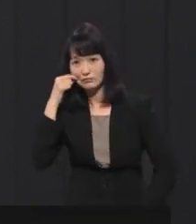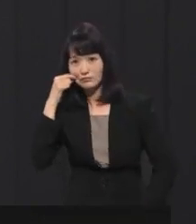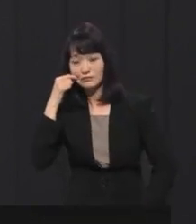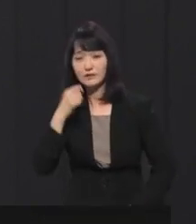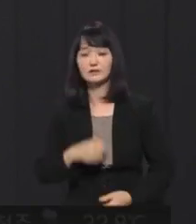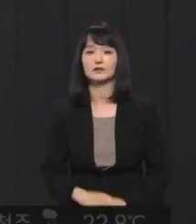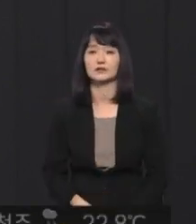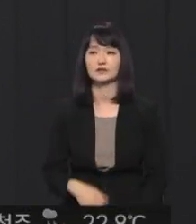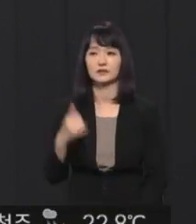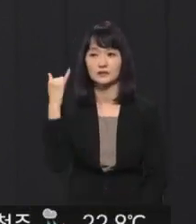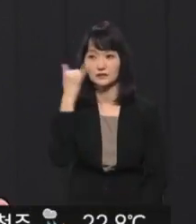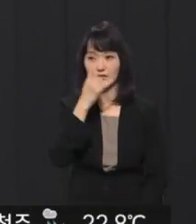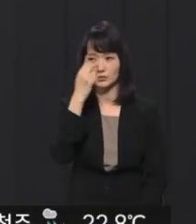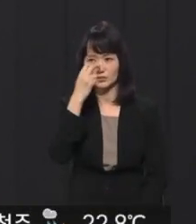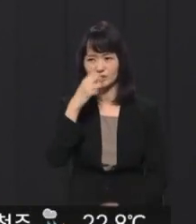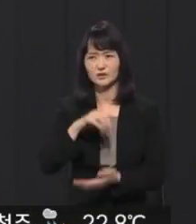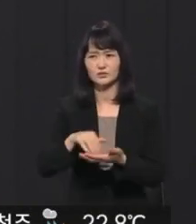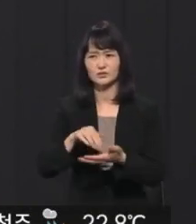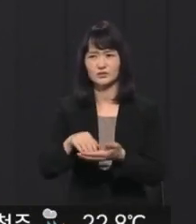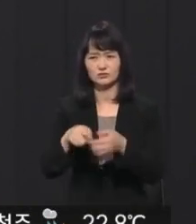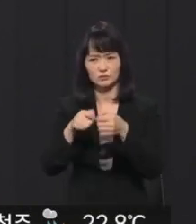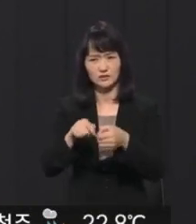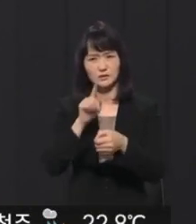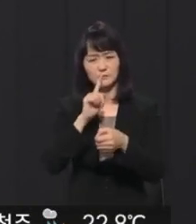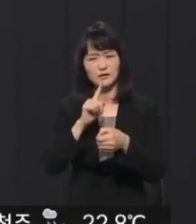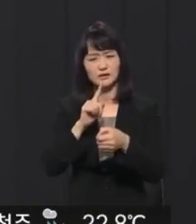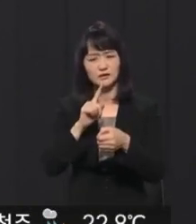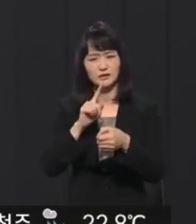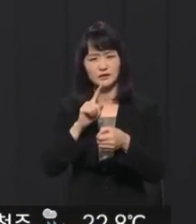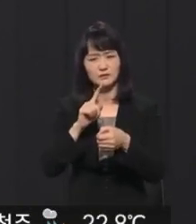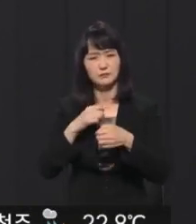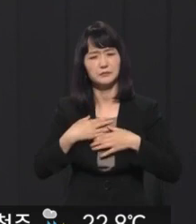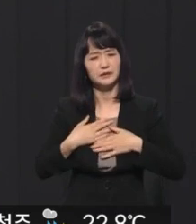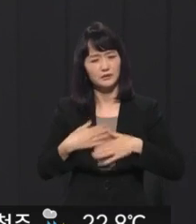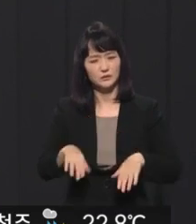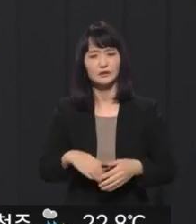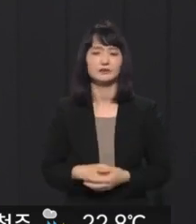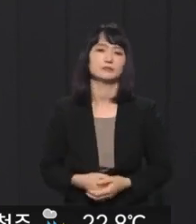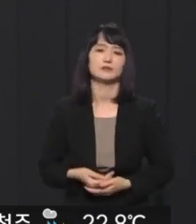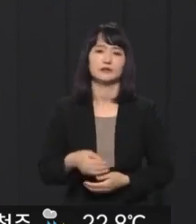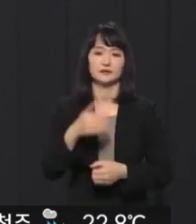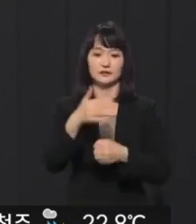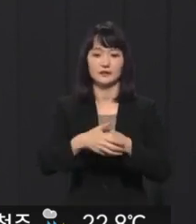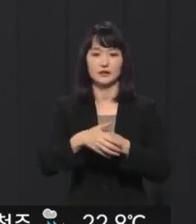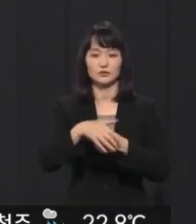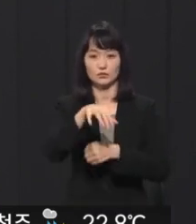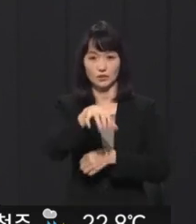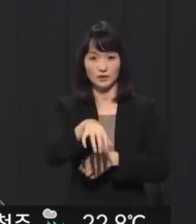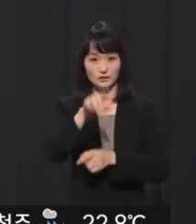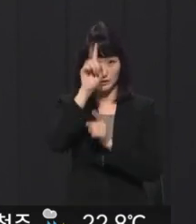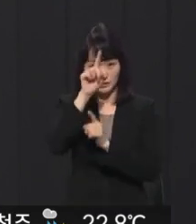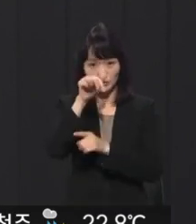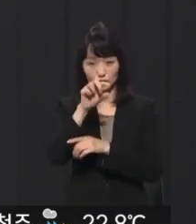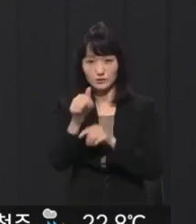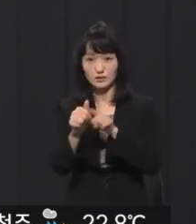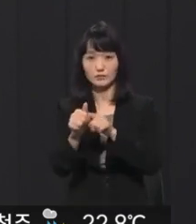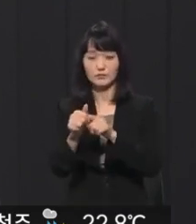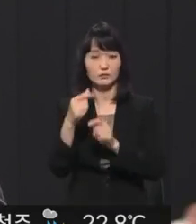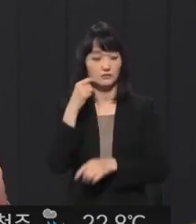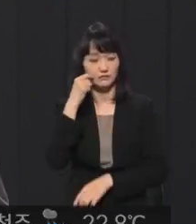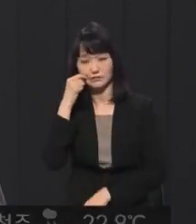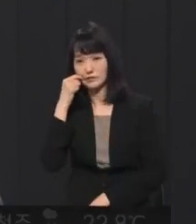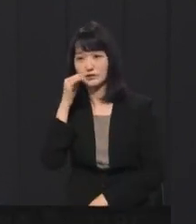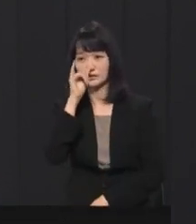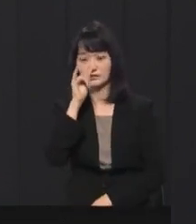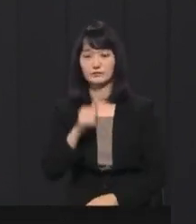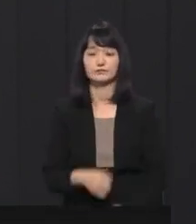수치를 구체적으로 얘기하면 또 피곤해 지니까 그런 게임은 대구에서 나쁘지 않아요 물론 저희 전통적인 춘 중에 좀 굉장히 목소리 크신 분들은